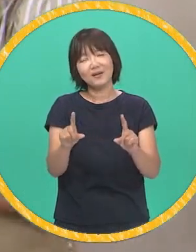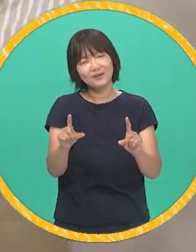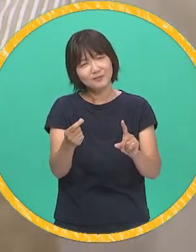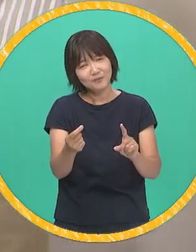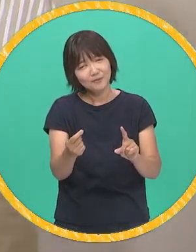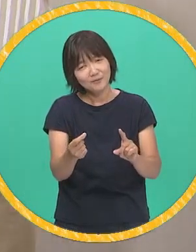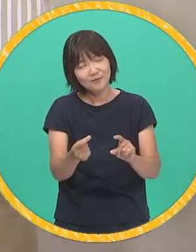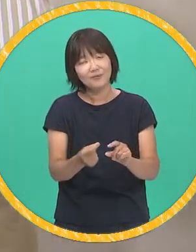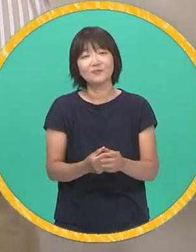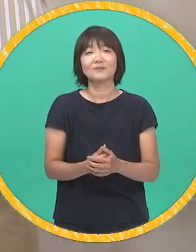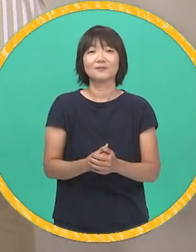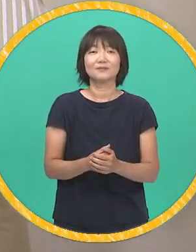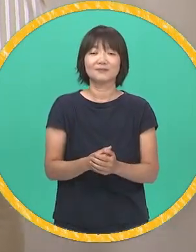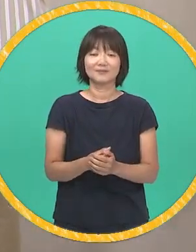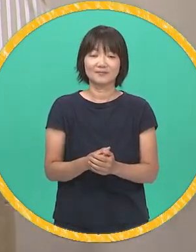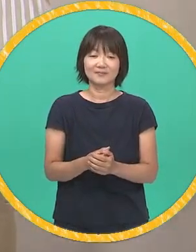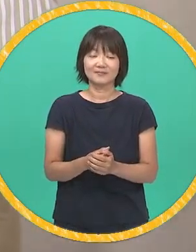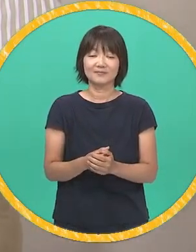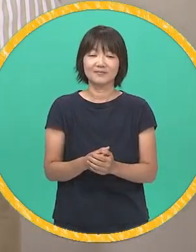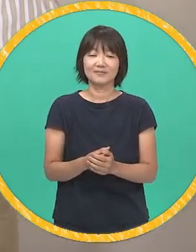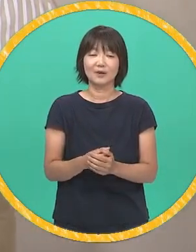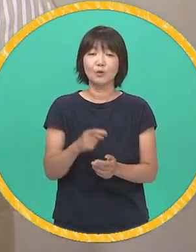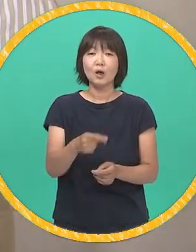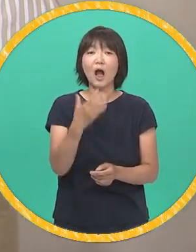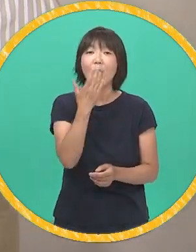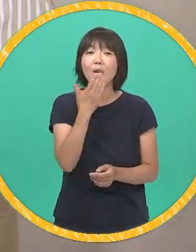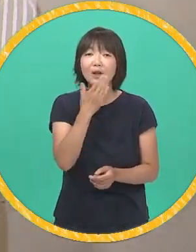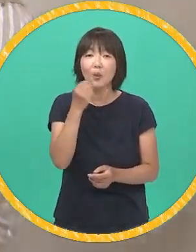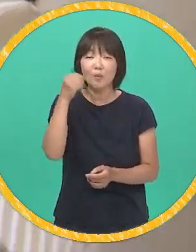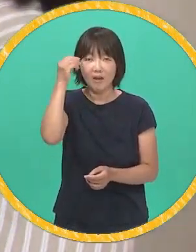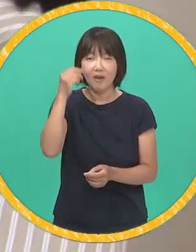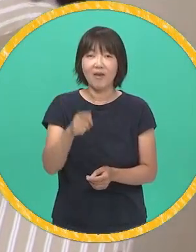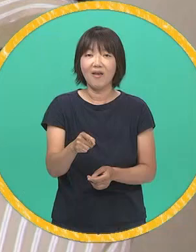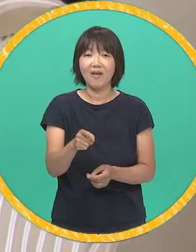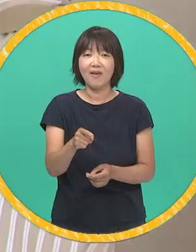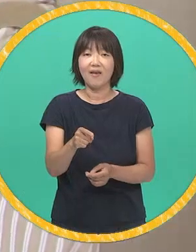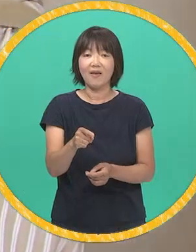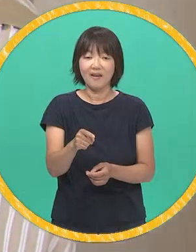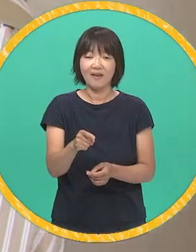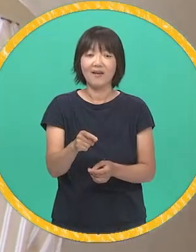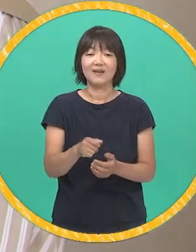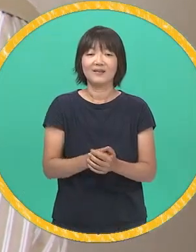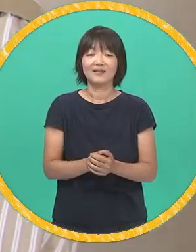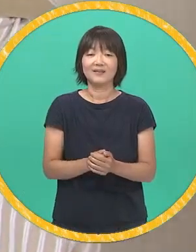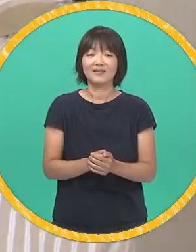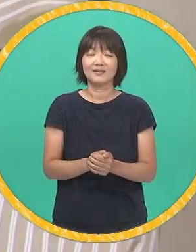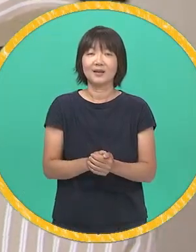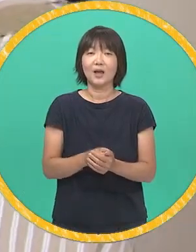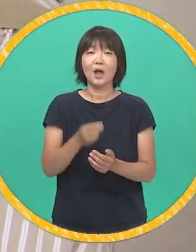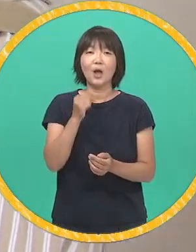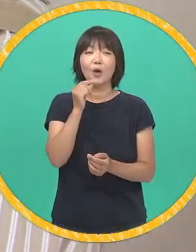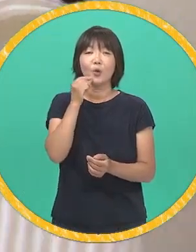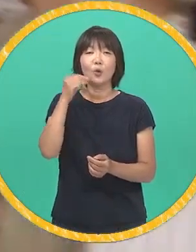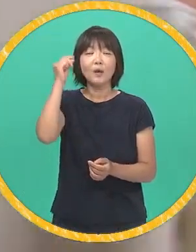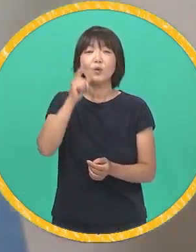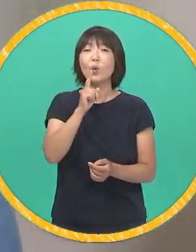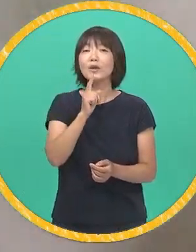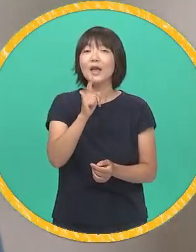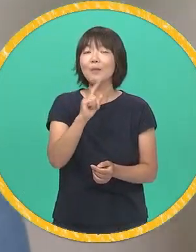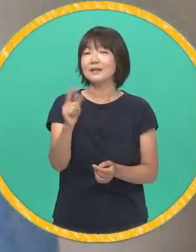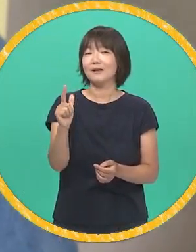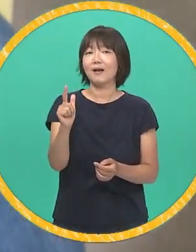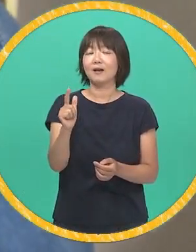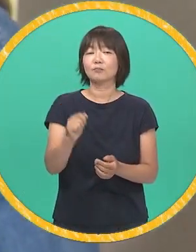は者らはすぐ桜いつものはばじゃあもういいよだってちょうめといえばじゃないんですね前場所の a